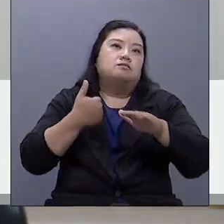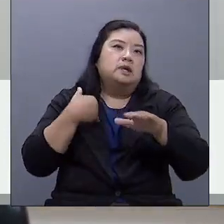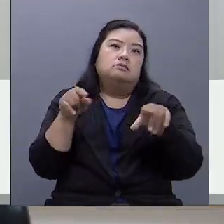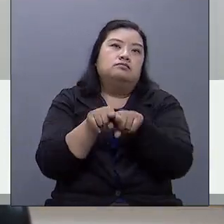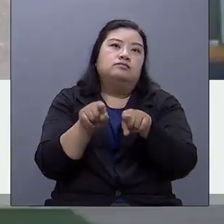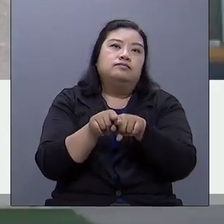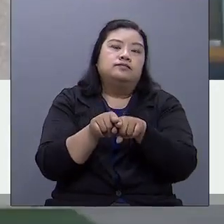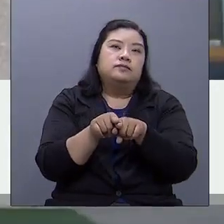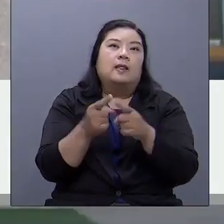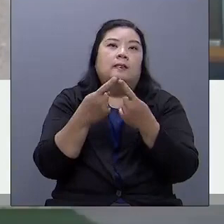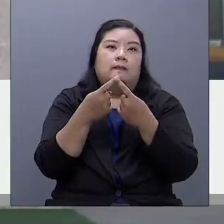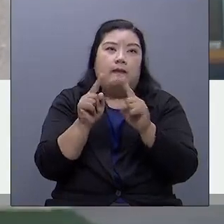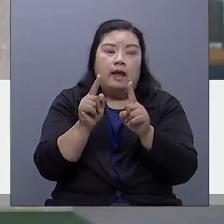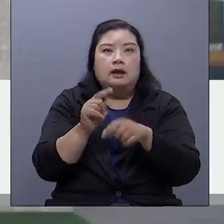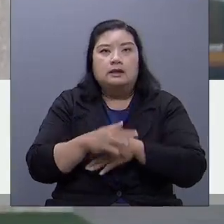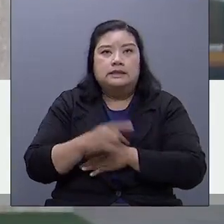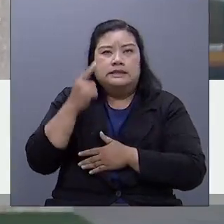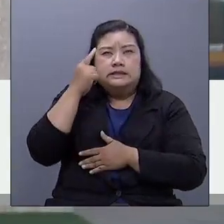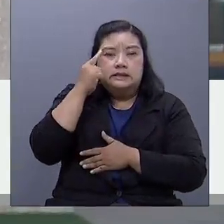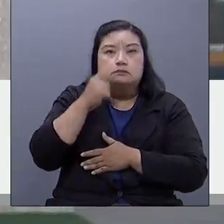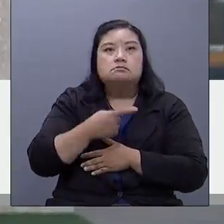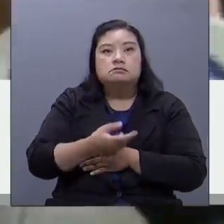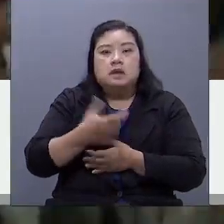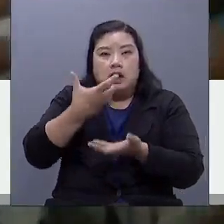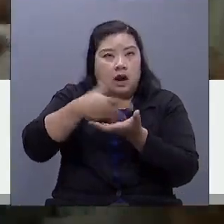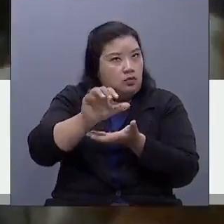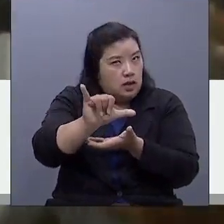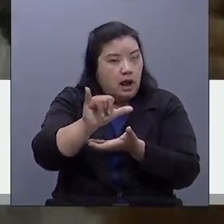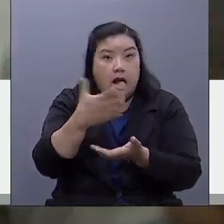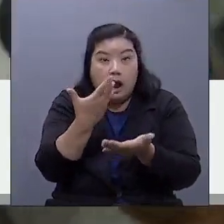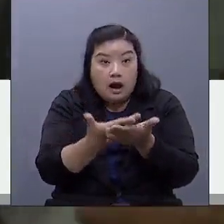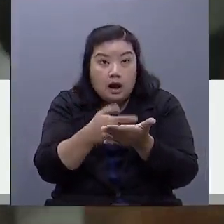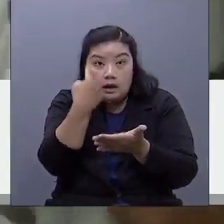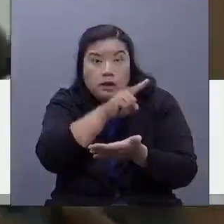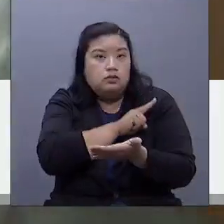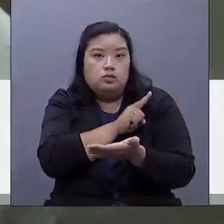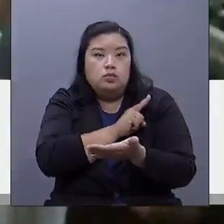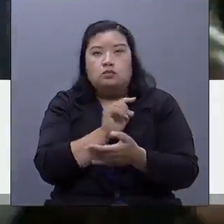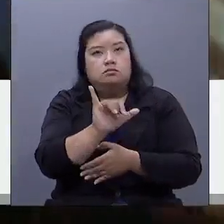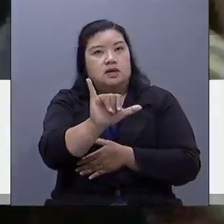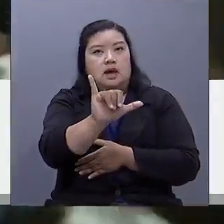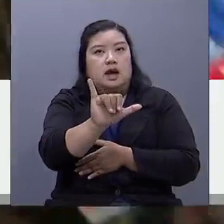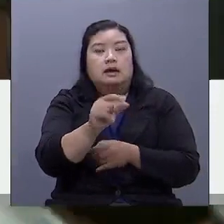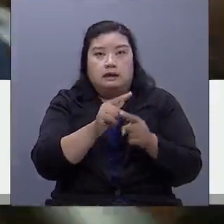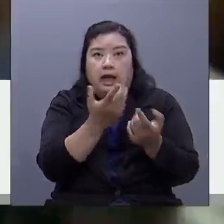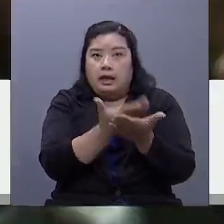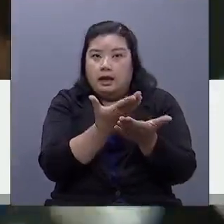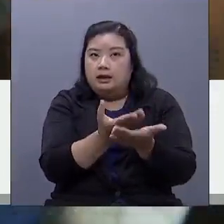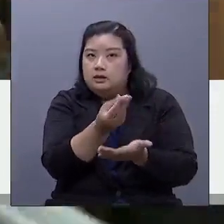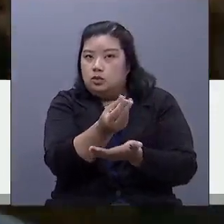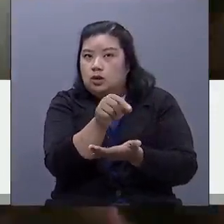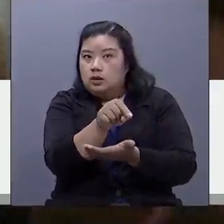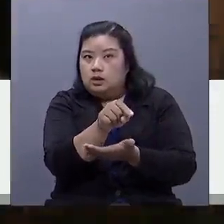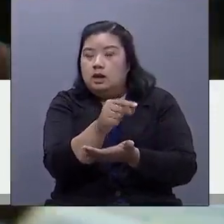อยู่ค่ะแต่ยังไม่สามารถที่จะเปิดเผยได้ว่าเป็นเงินของใครส่วนจำนวนเงินยืนยันว่ามี